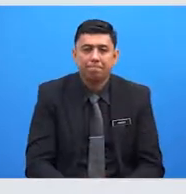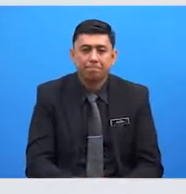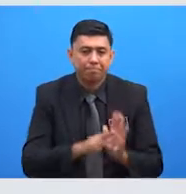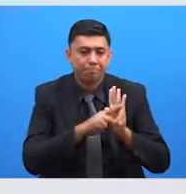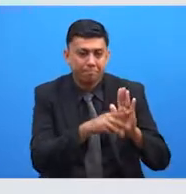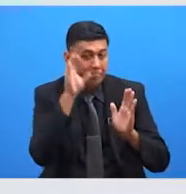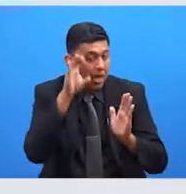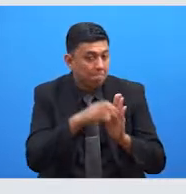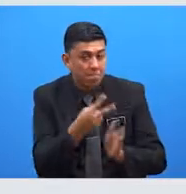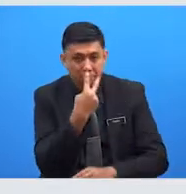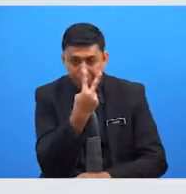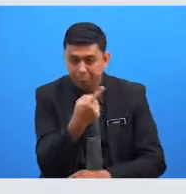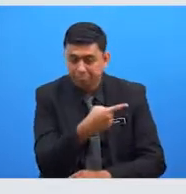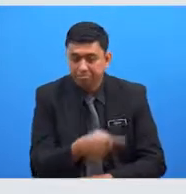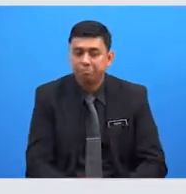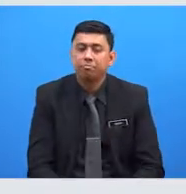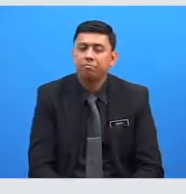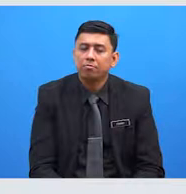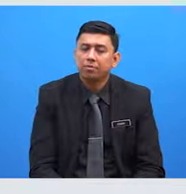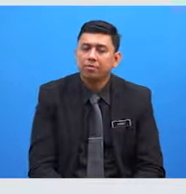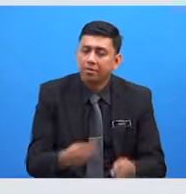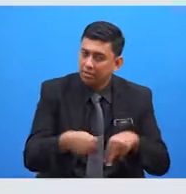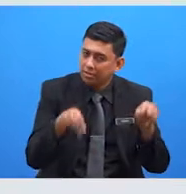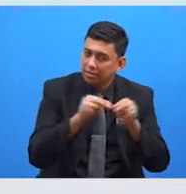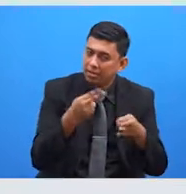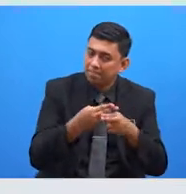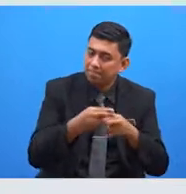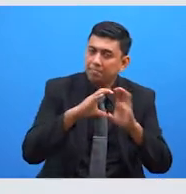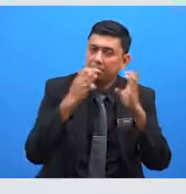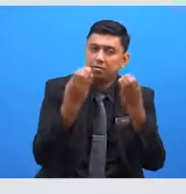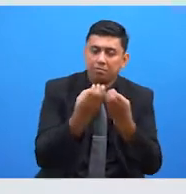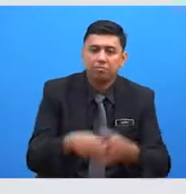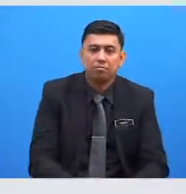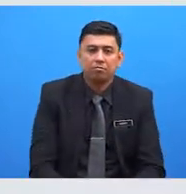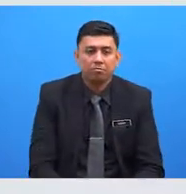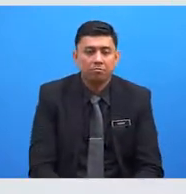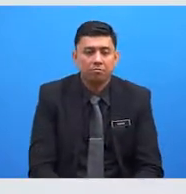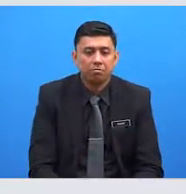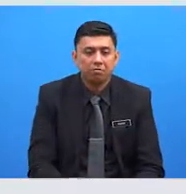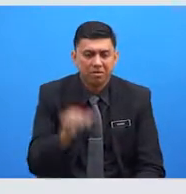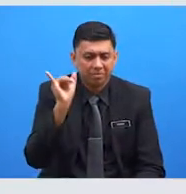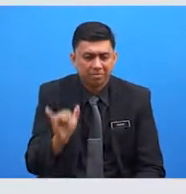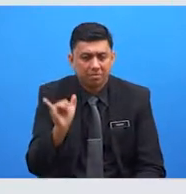dipaparkan. Fungsi ini menerima nilai nama kelas daripada butang pilihan radio yang dipilih oleh